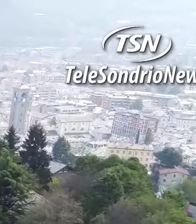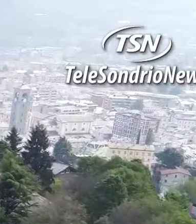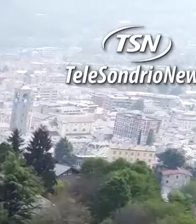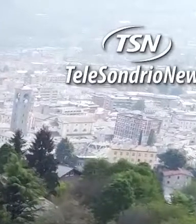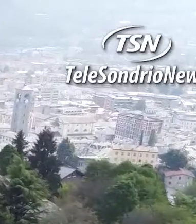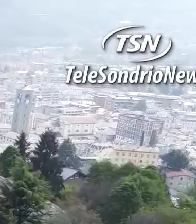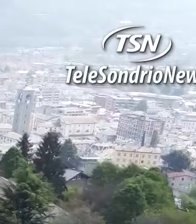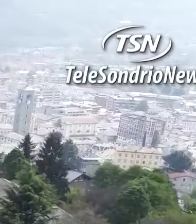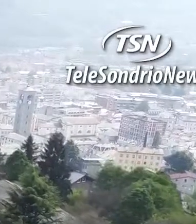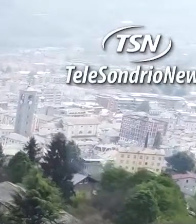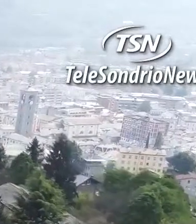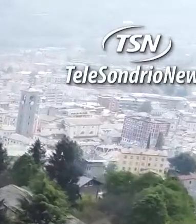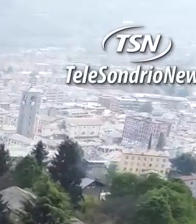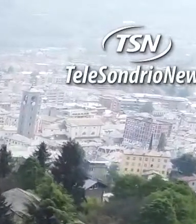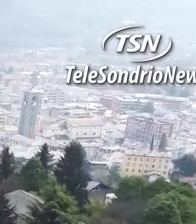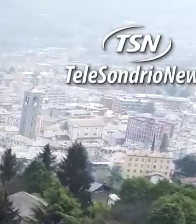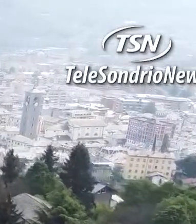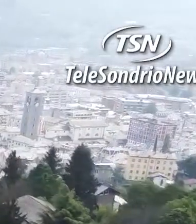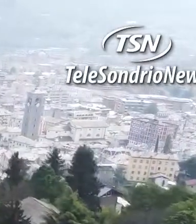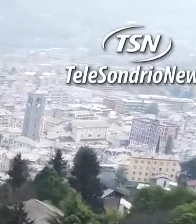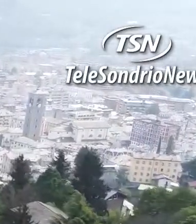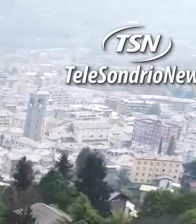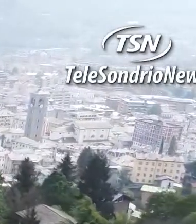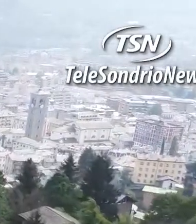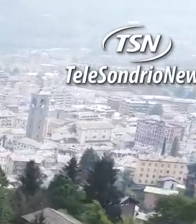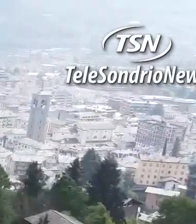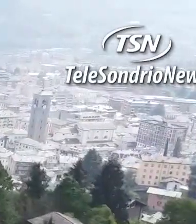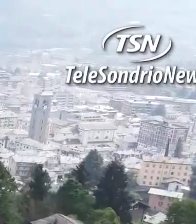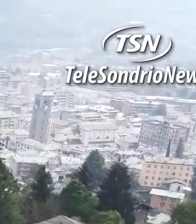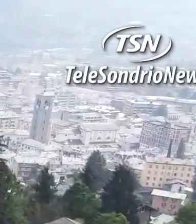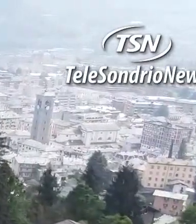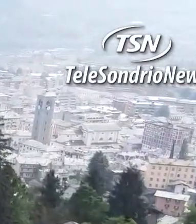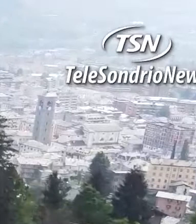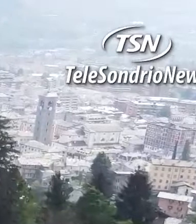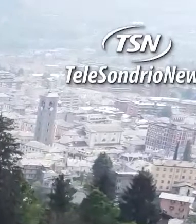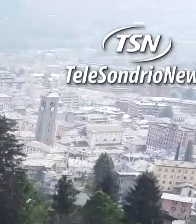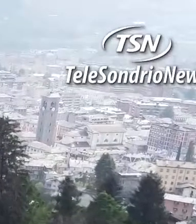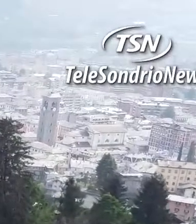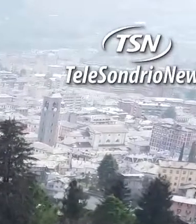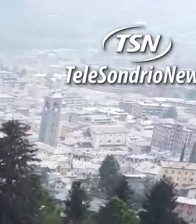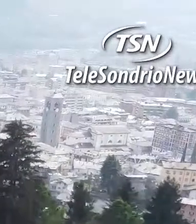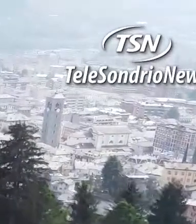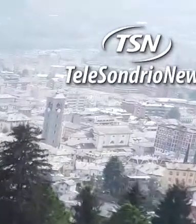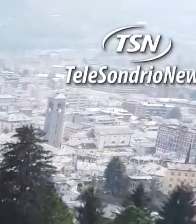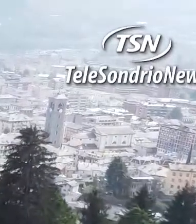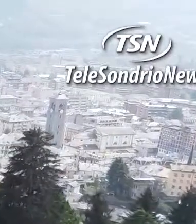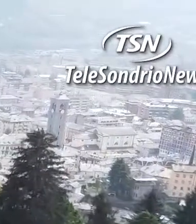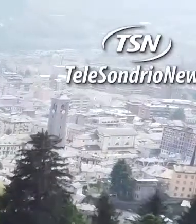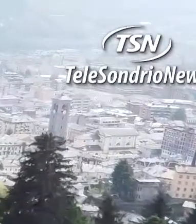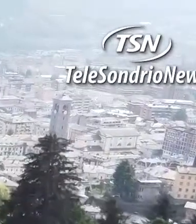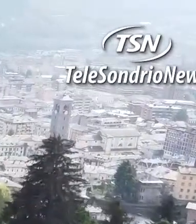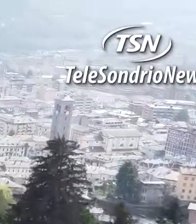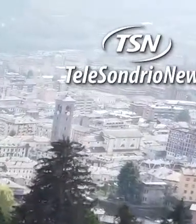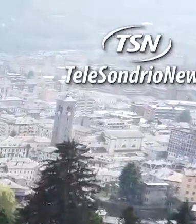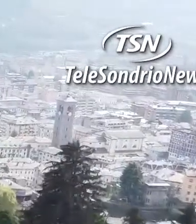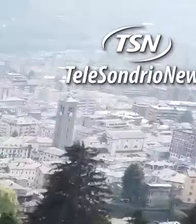quelli che porteranno alla realizzazione di monte salute finalizzati a migliorare le condizioni della qualità della vita soprattutto dei piu fragili